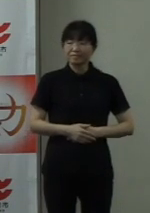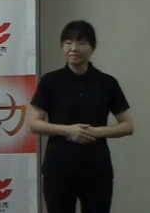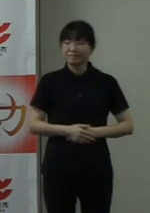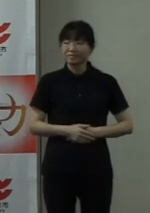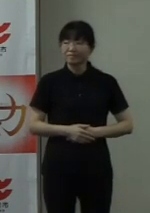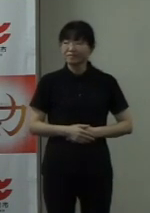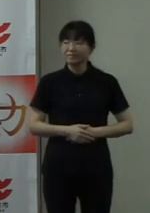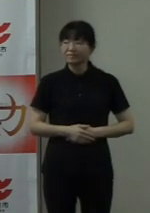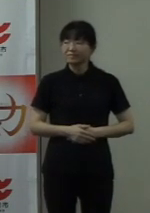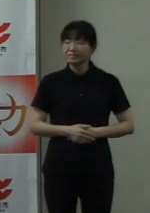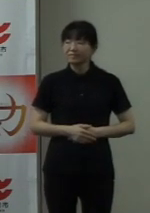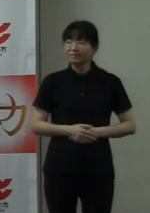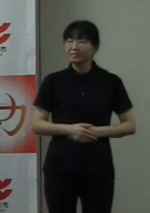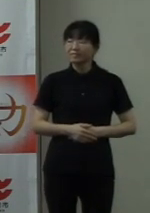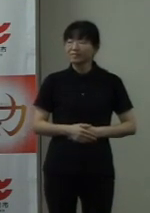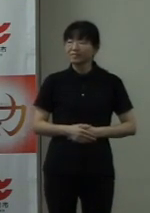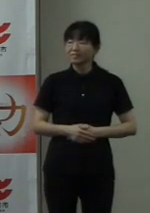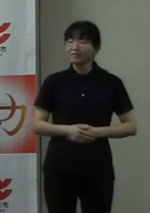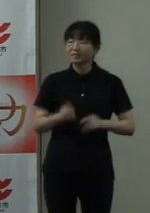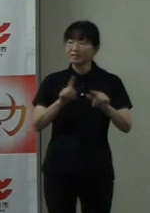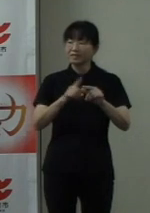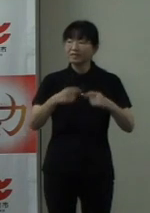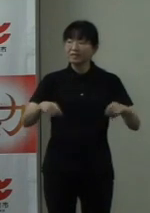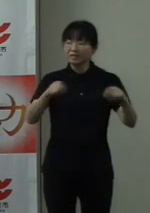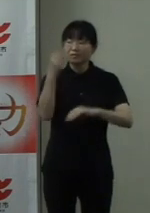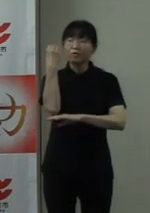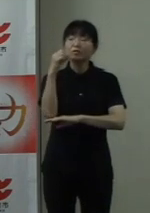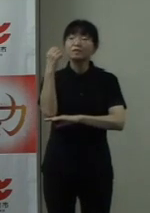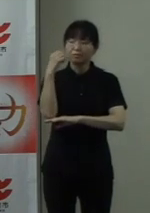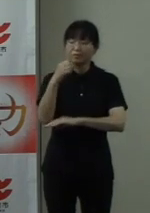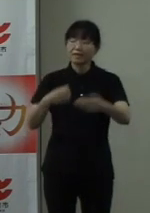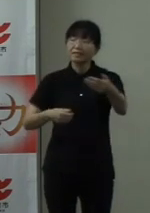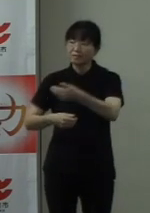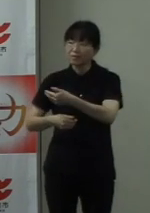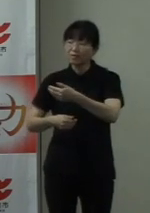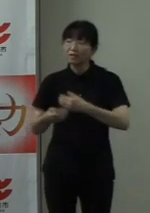どうか簡単に、すみません、さっきの動画は YouTube かなんかに上がってます。